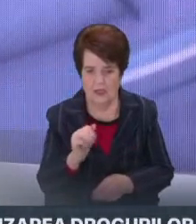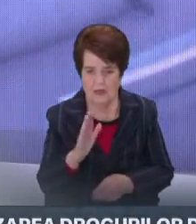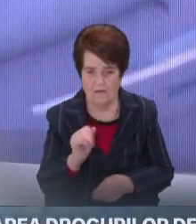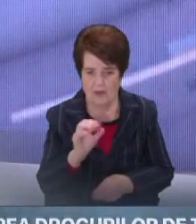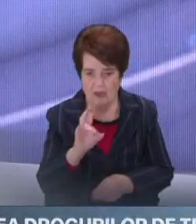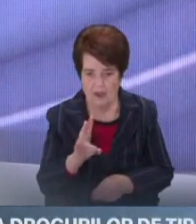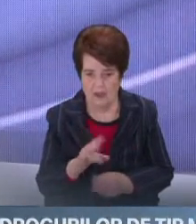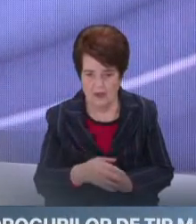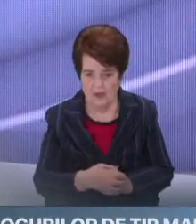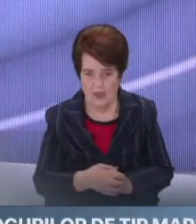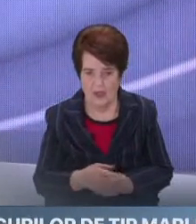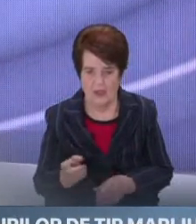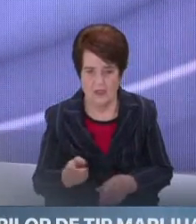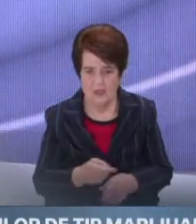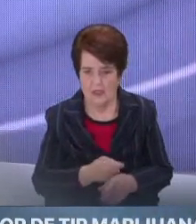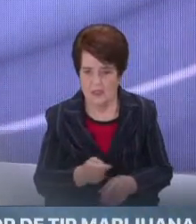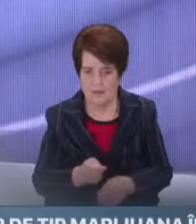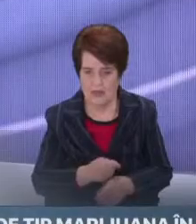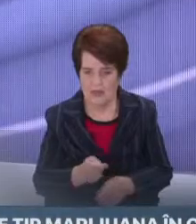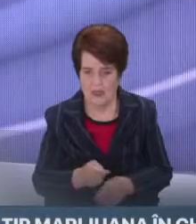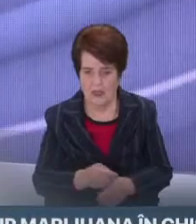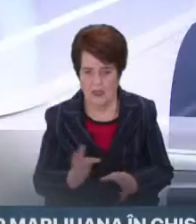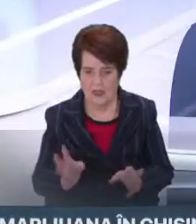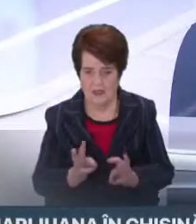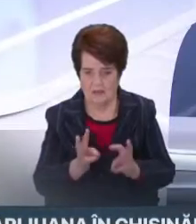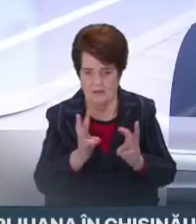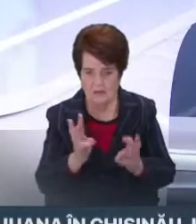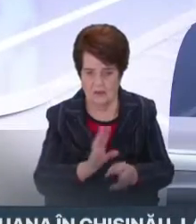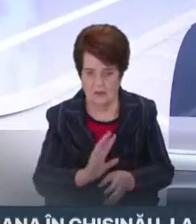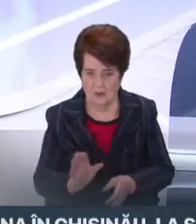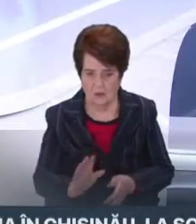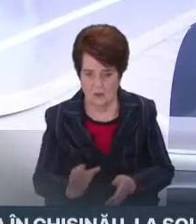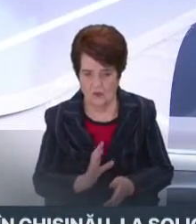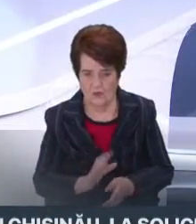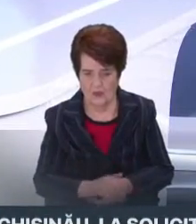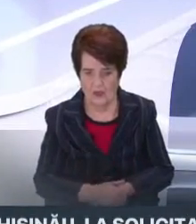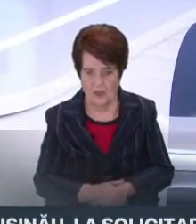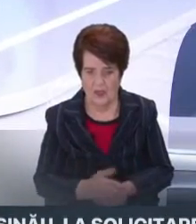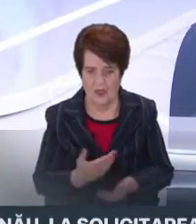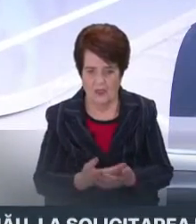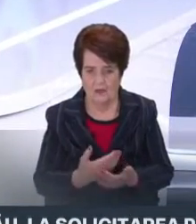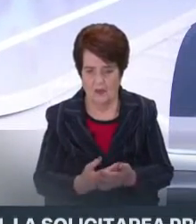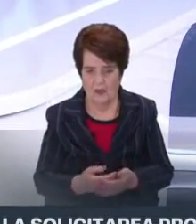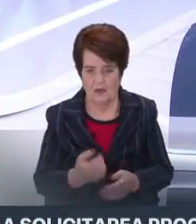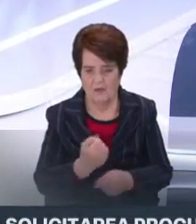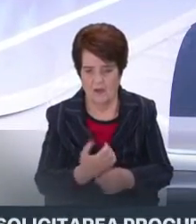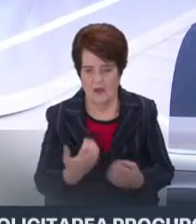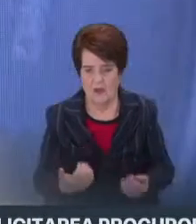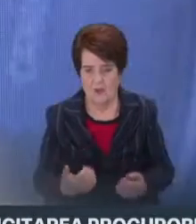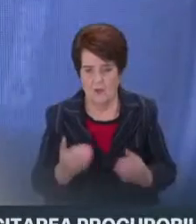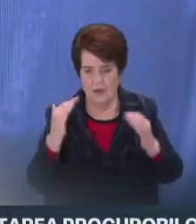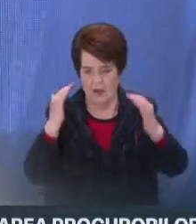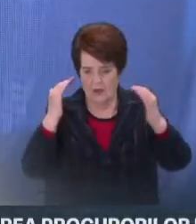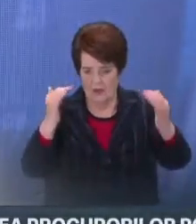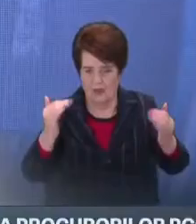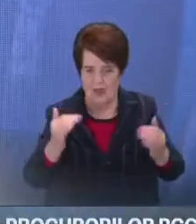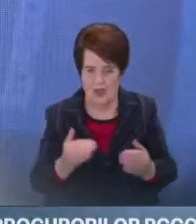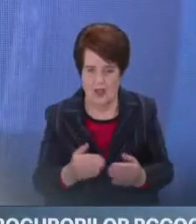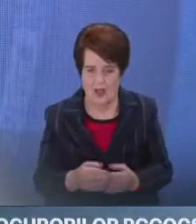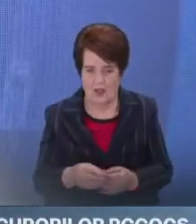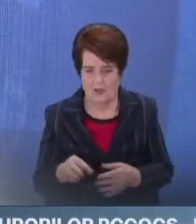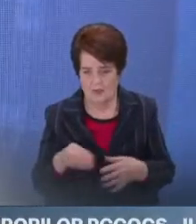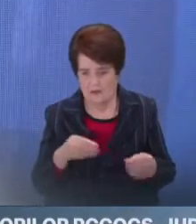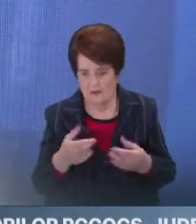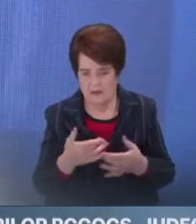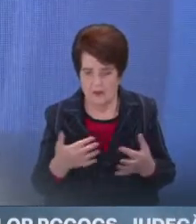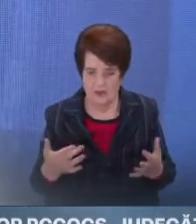fie din materiale combustibile, cum acum se fac tavanuri suspendabile. Îl punem în locuri